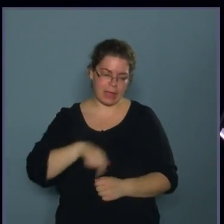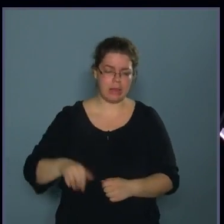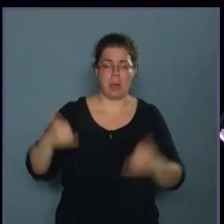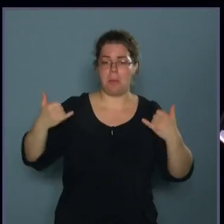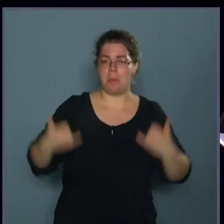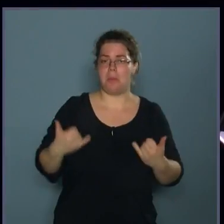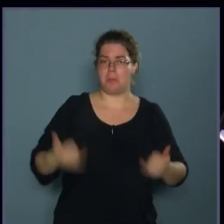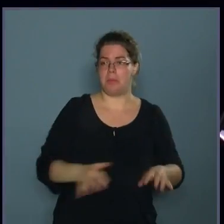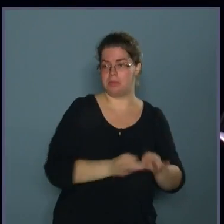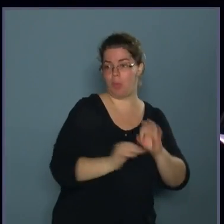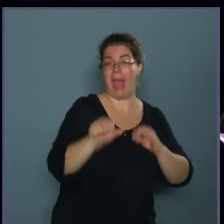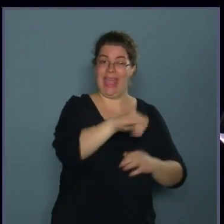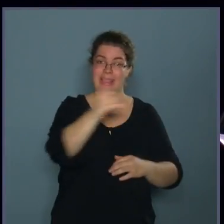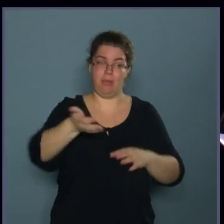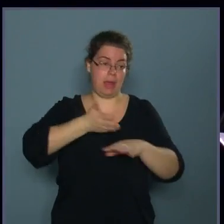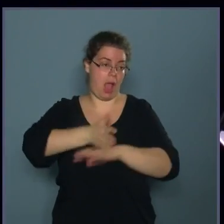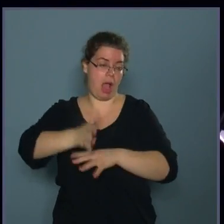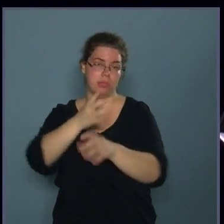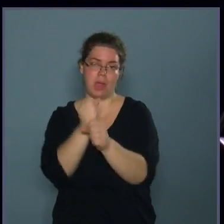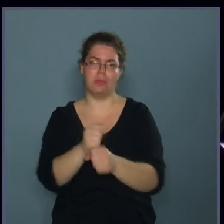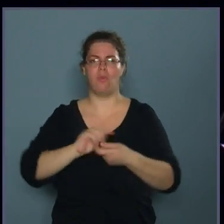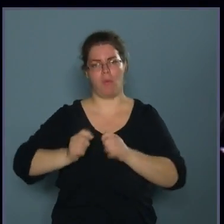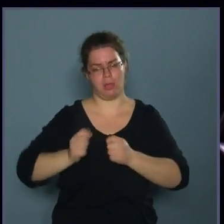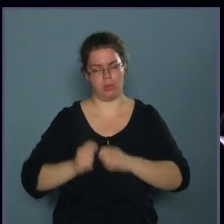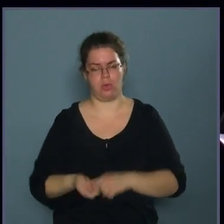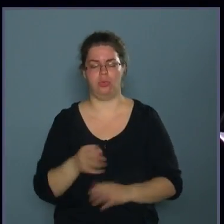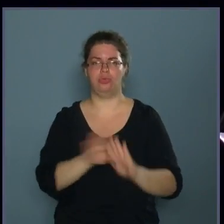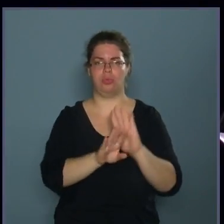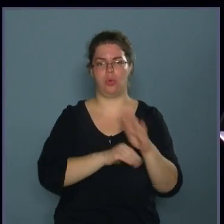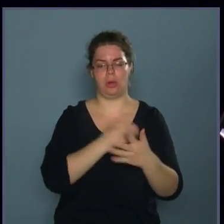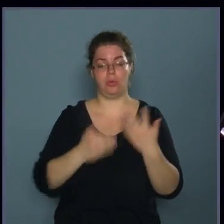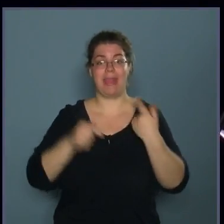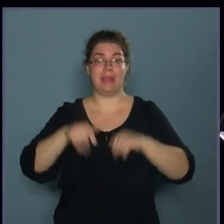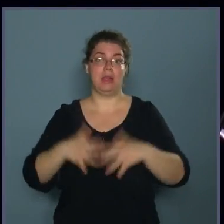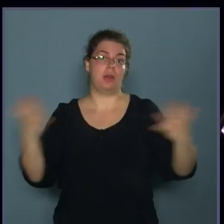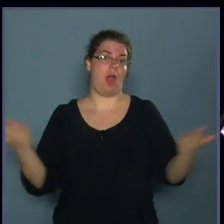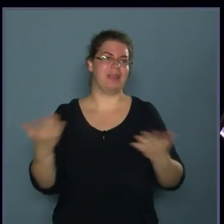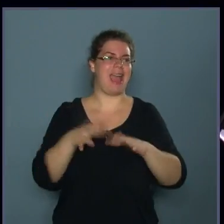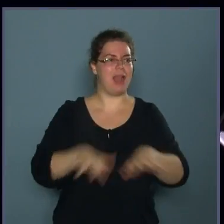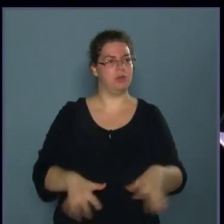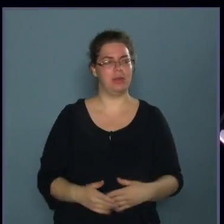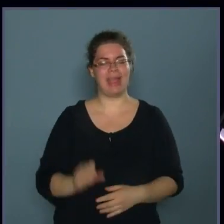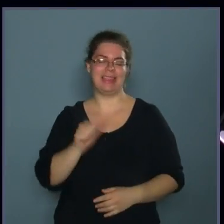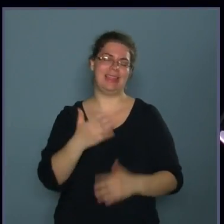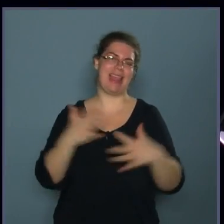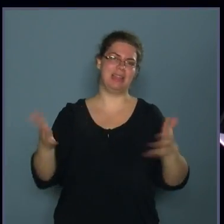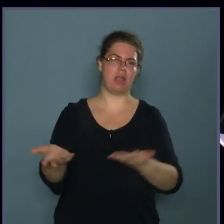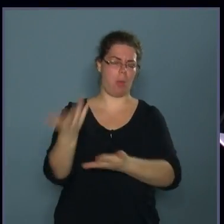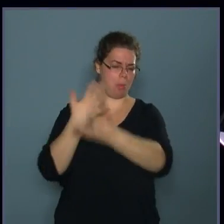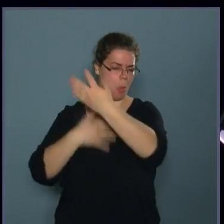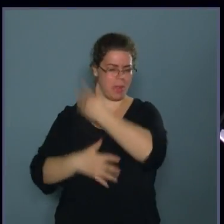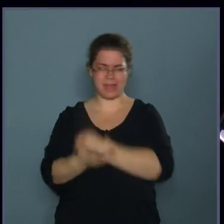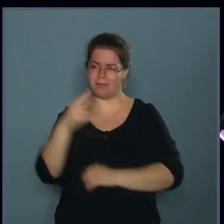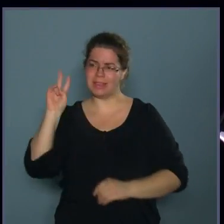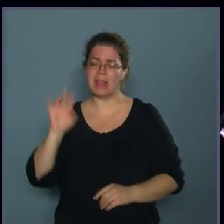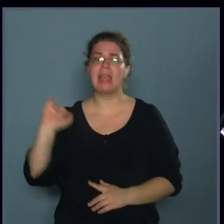mától egy éven át tartó változatos programsorozattal ennek a nagy hálózatnak alig, hanem az egyik legnagyobb múltra visszatekintő